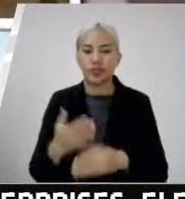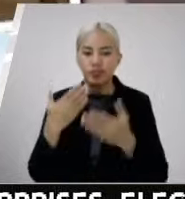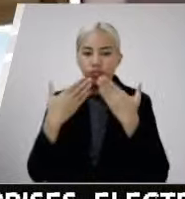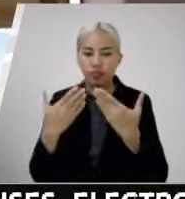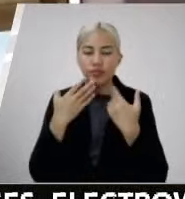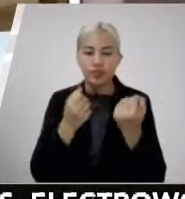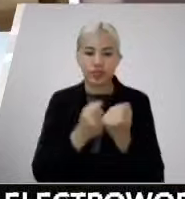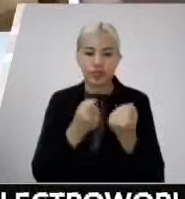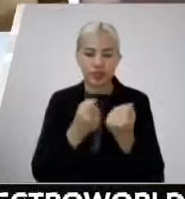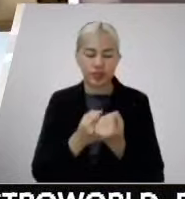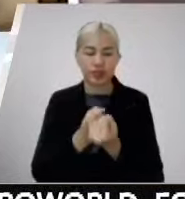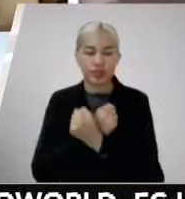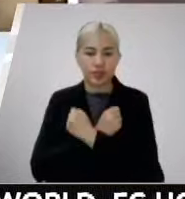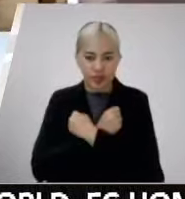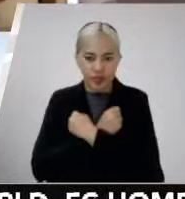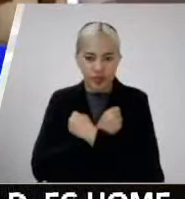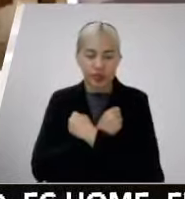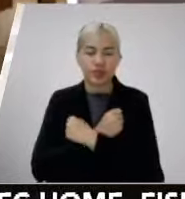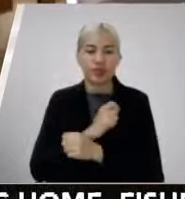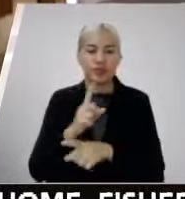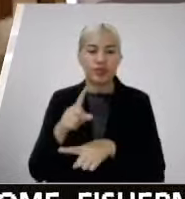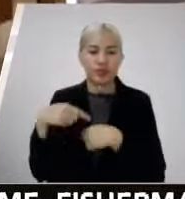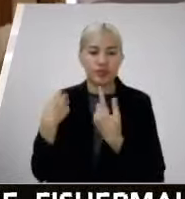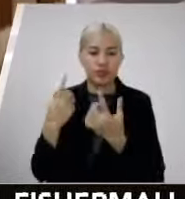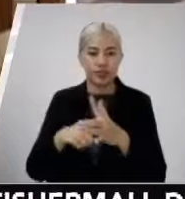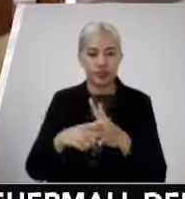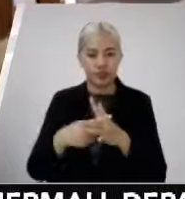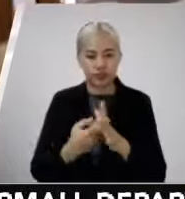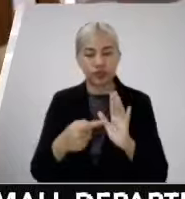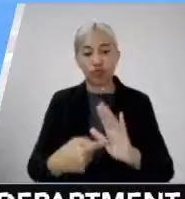pagmamahal simula nang i-release ang The End.